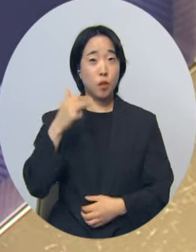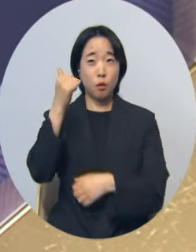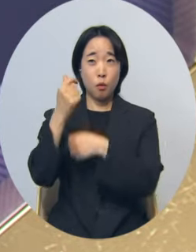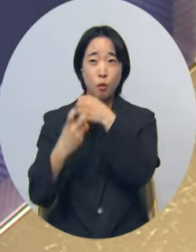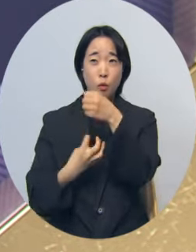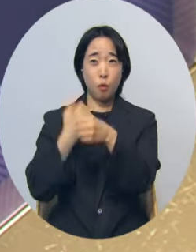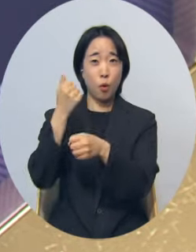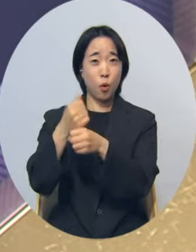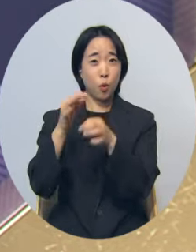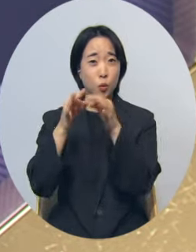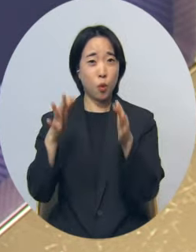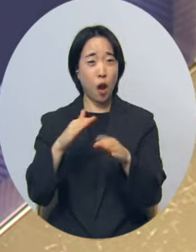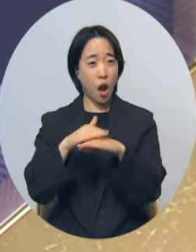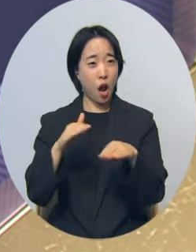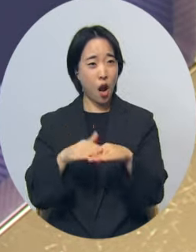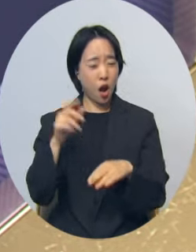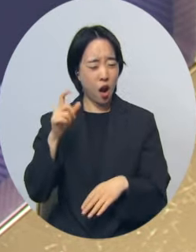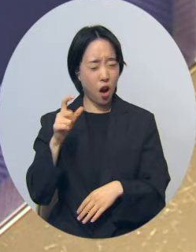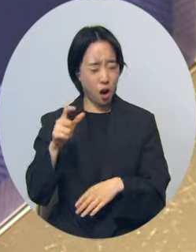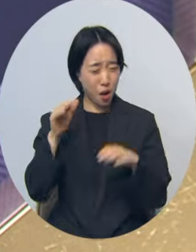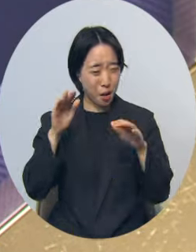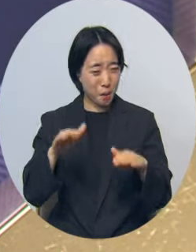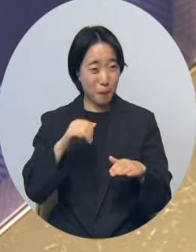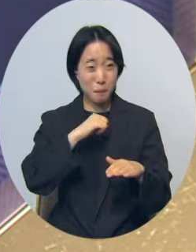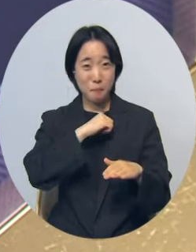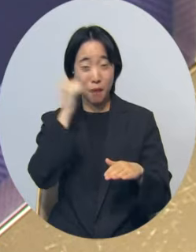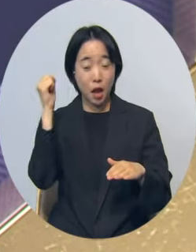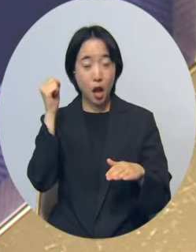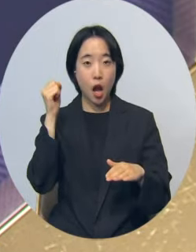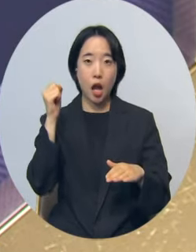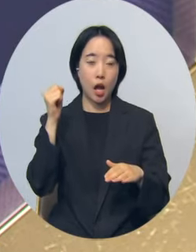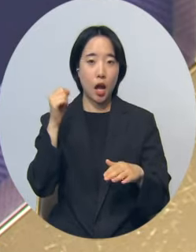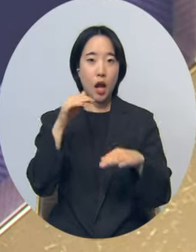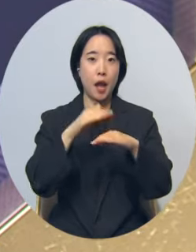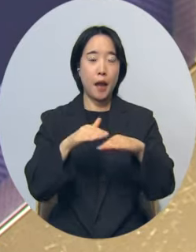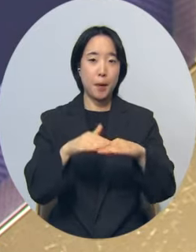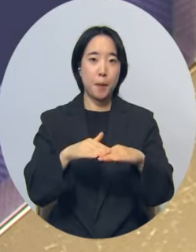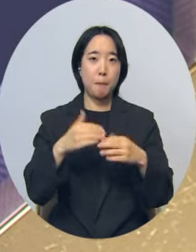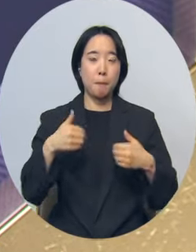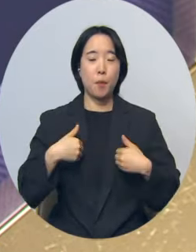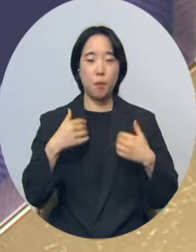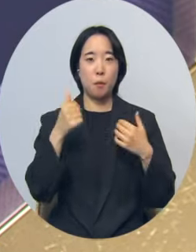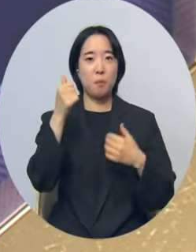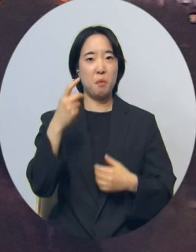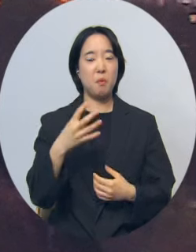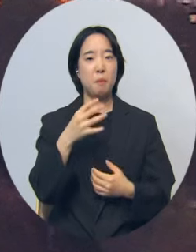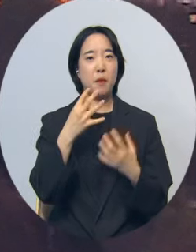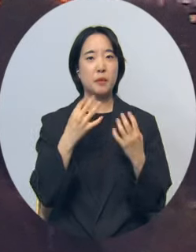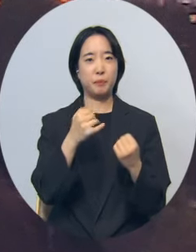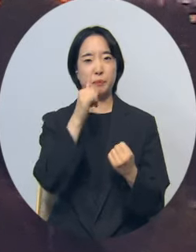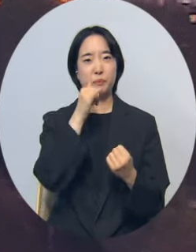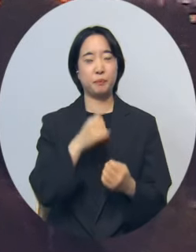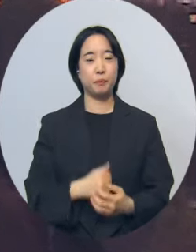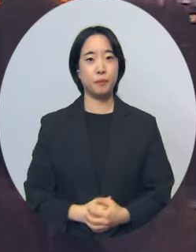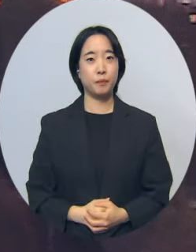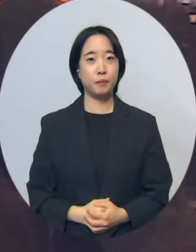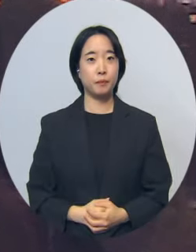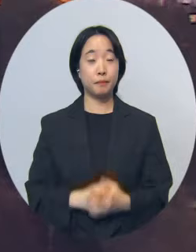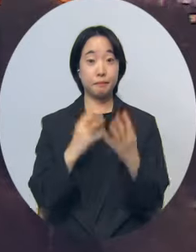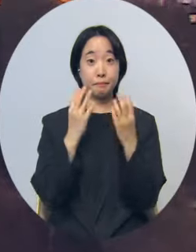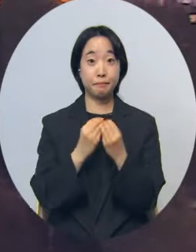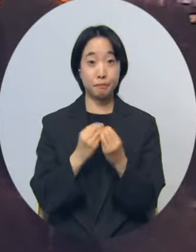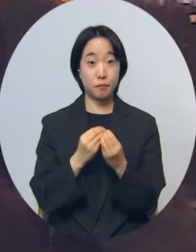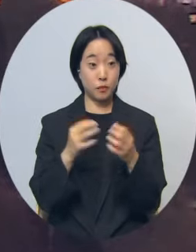못 대던 오랜 숙원이다 보니 통합을 위한 해결 과제들이 결코 만만치가 않습니다. 먼저